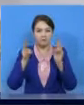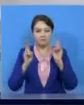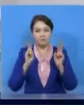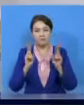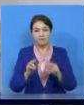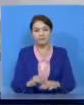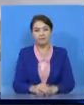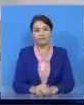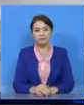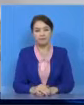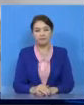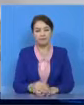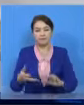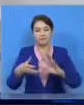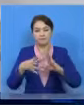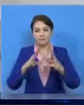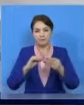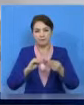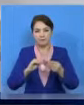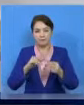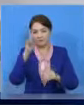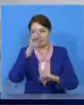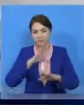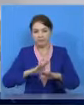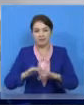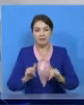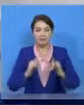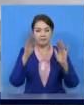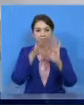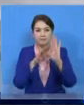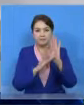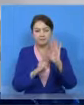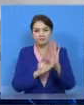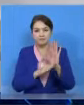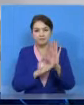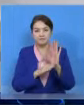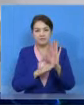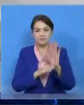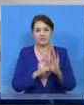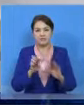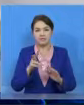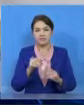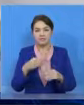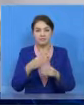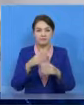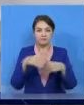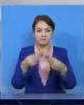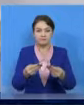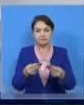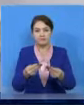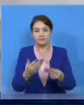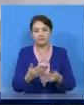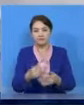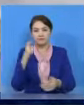әсемдік салоны жалпы еліміздің арнайы бағдарламасымен осы гранттар бөлініп жатыр. Сол гранттың